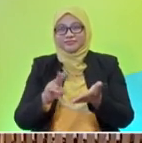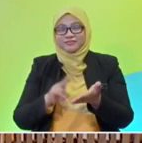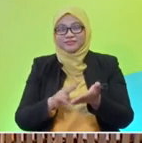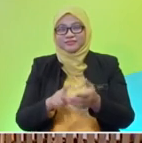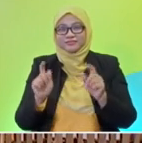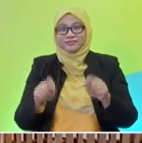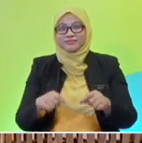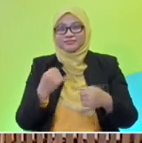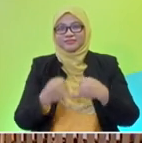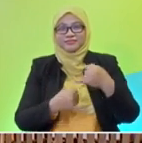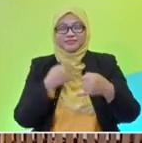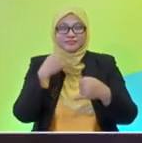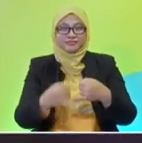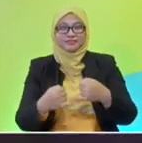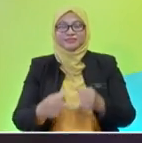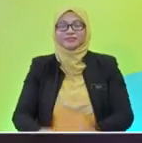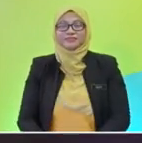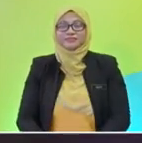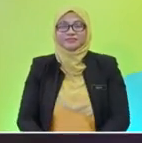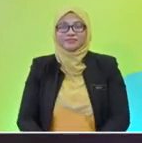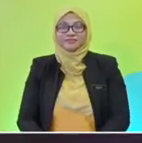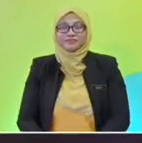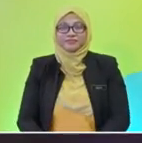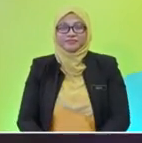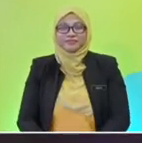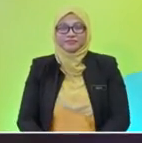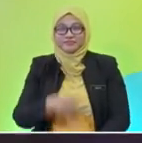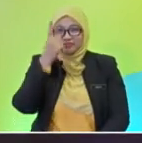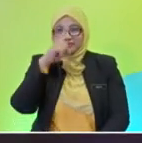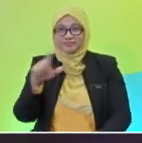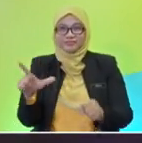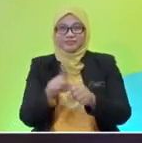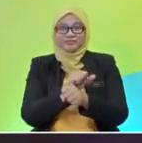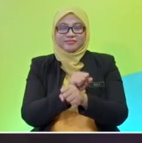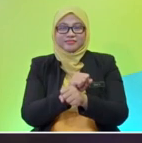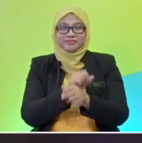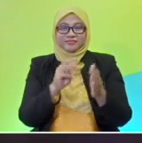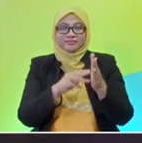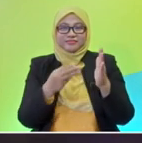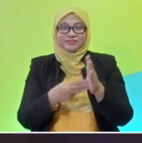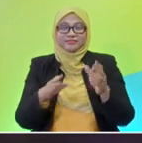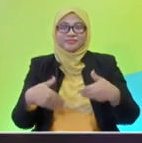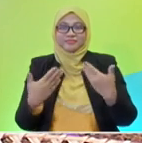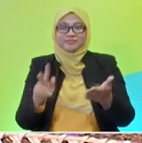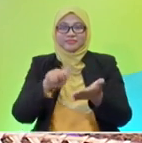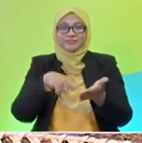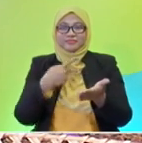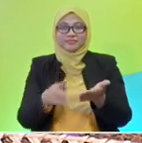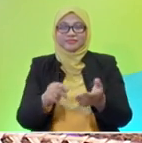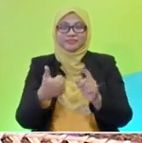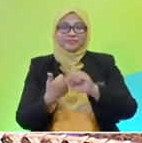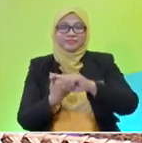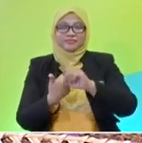Hanif pula untuk lengkapkan maksud bagi pantun yang pertama. Baik, cikgu, yang pertama saya nampak di